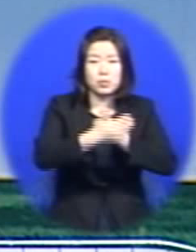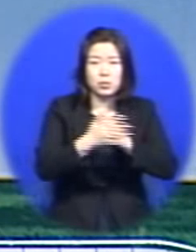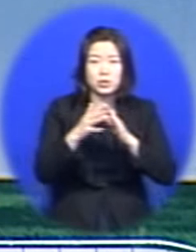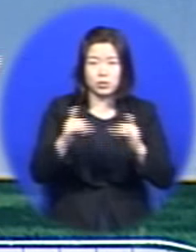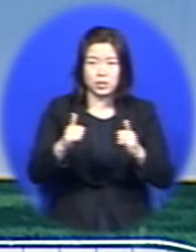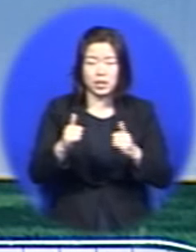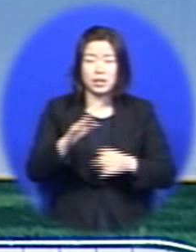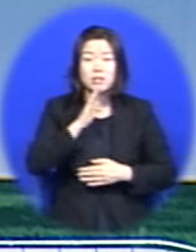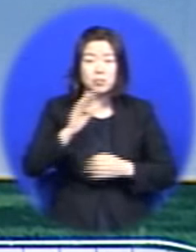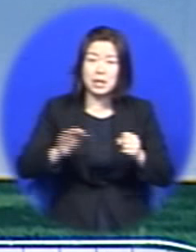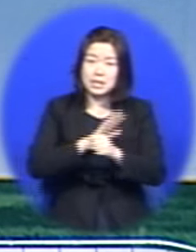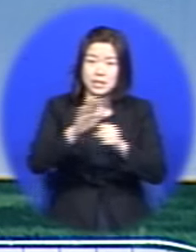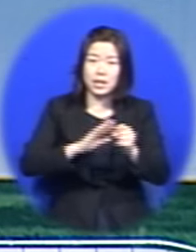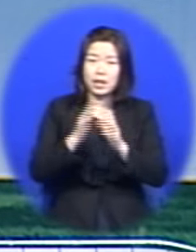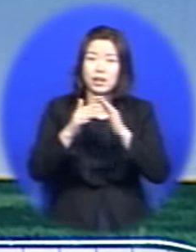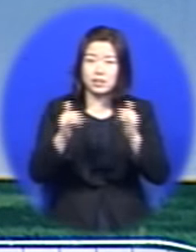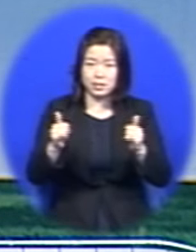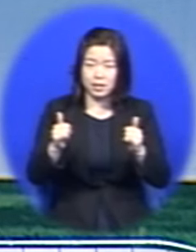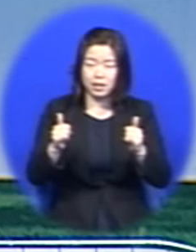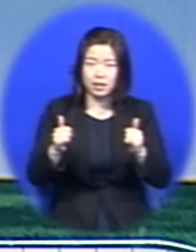자고 정말 사랑하는 자인가?